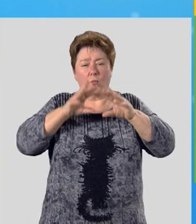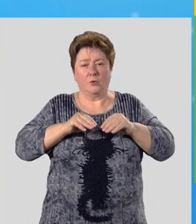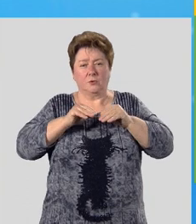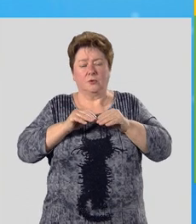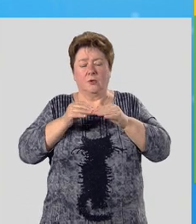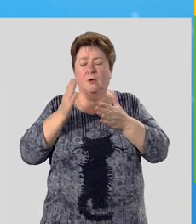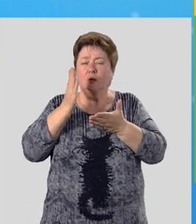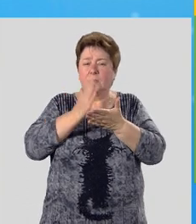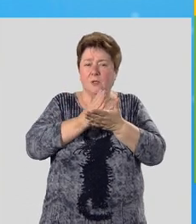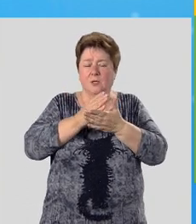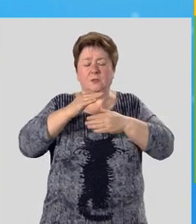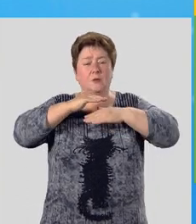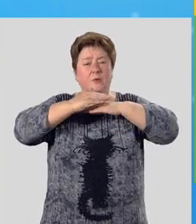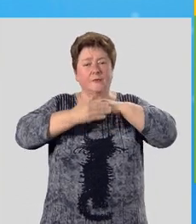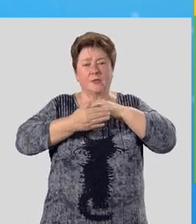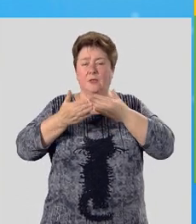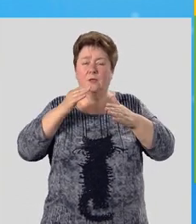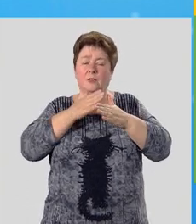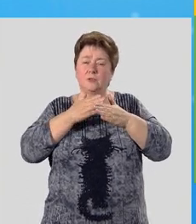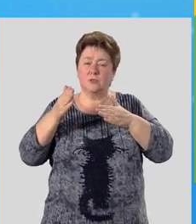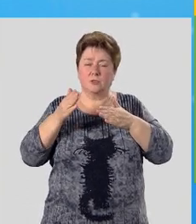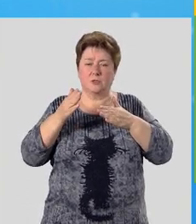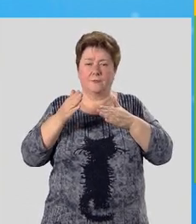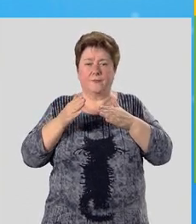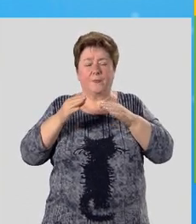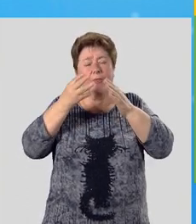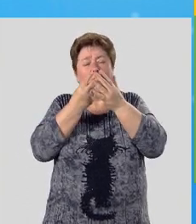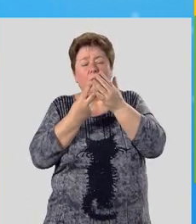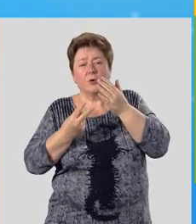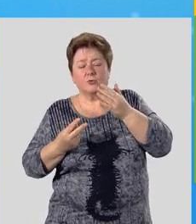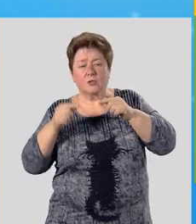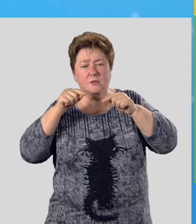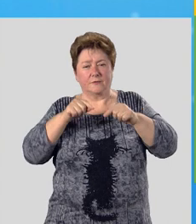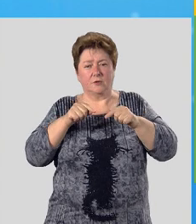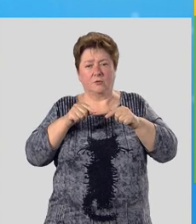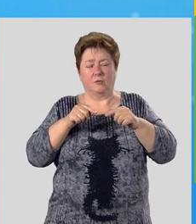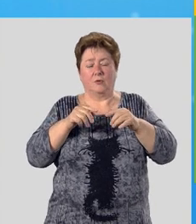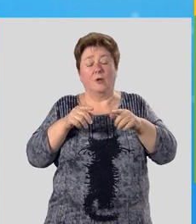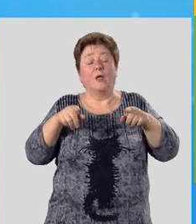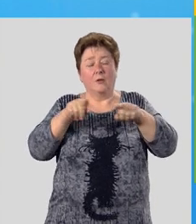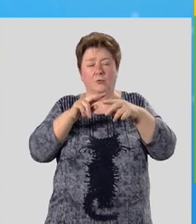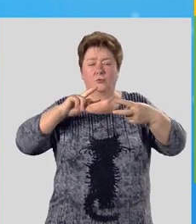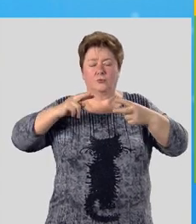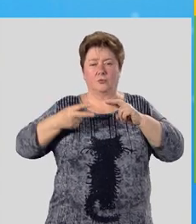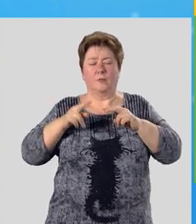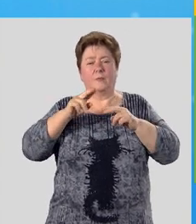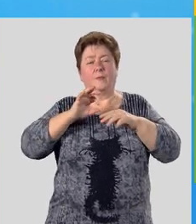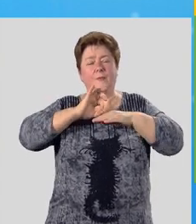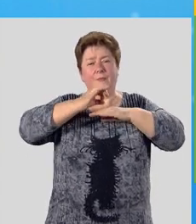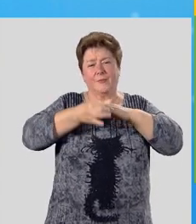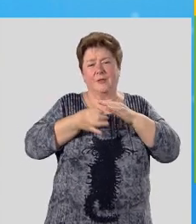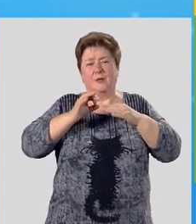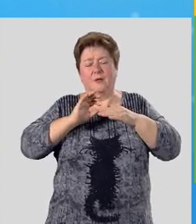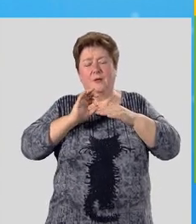полностью, располагаться на поверхности или частично, погружаться в нее. Такую структуру